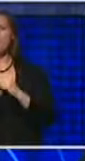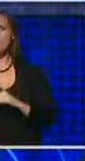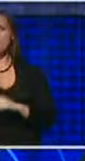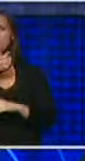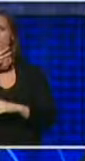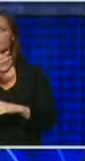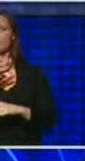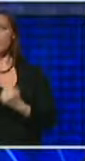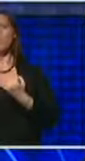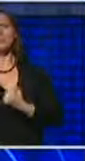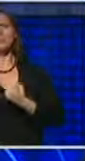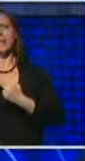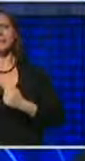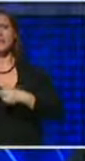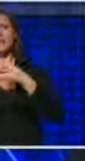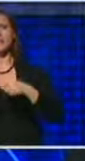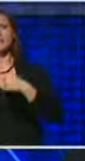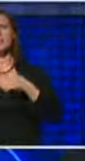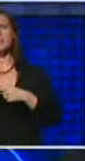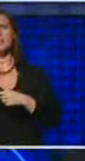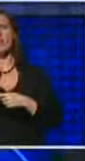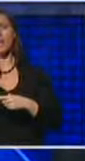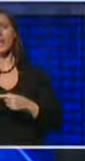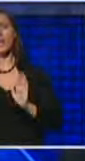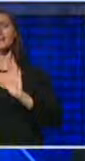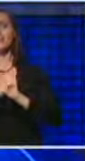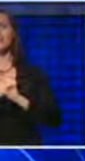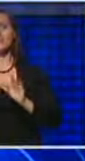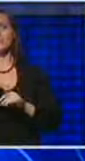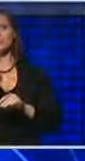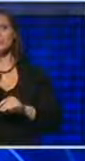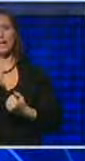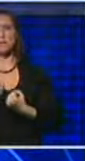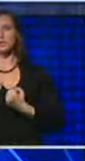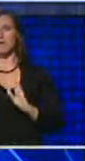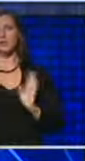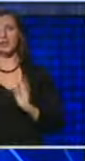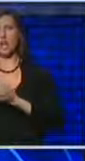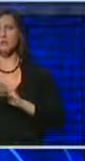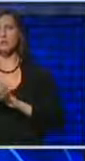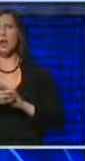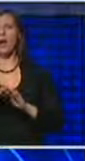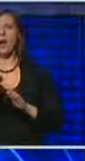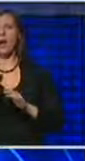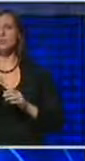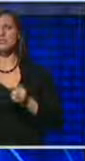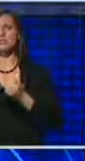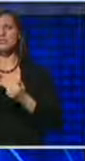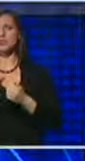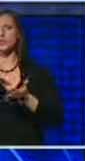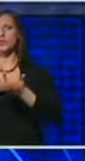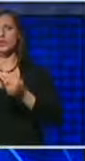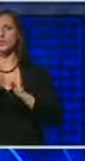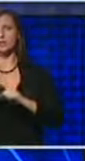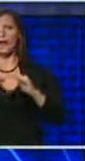szempontból nehéz következéseket levonni, főleg negatív következéseket levonni, nem ismernék alapvetően. Az bizonyos, hogy fővárosi párt maradt.